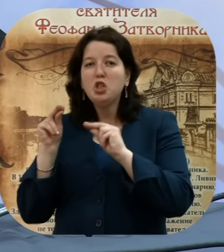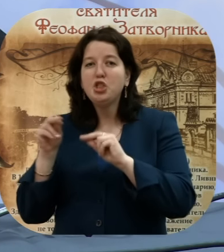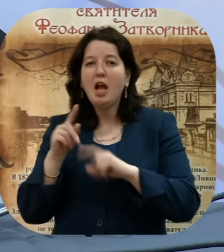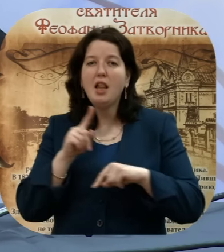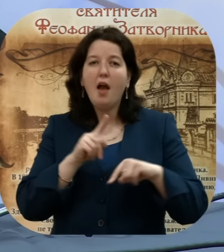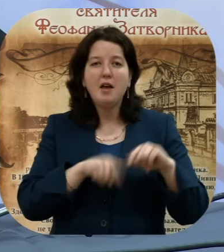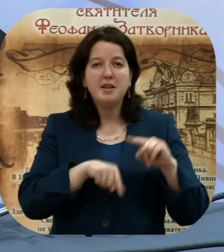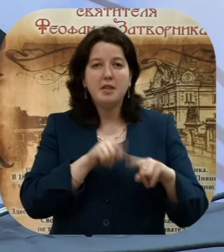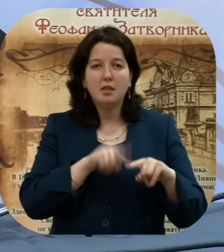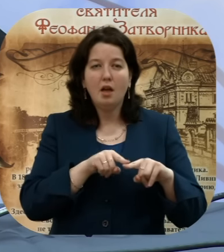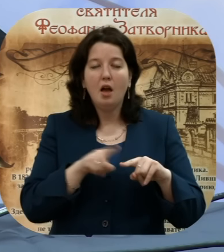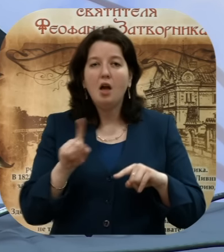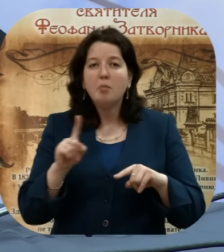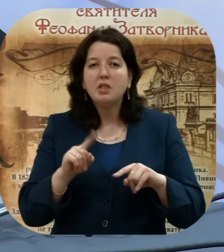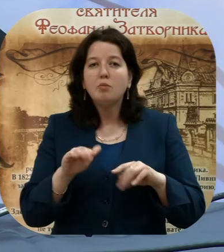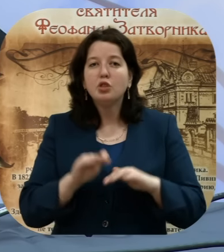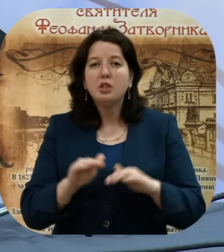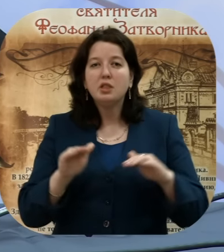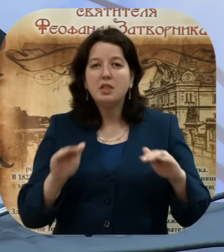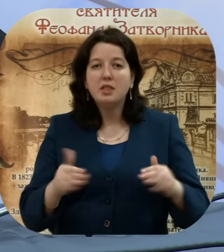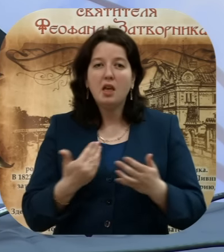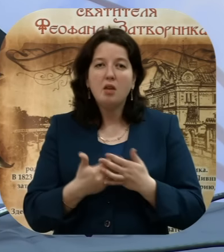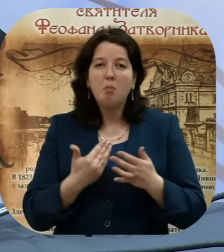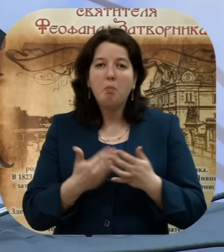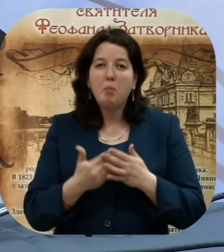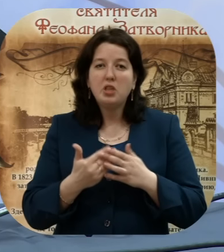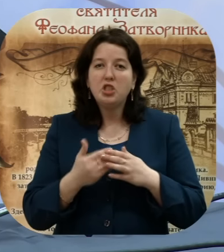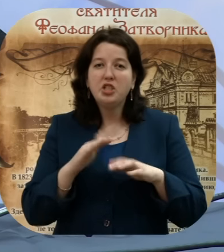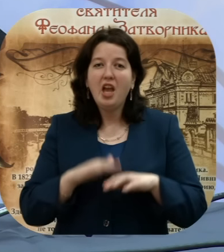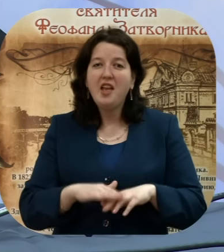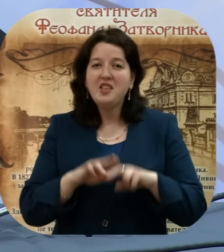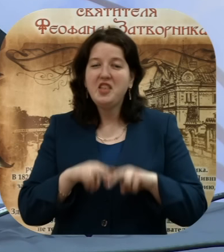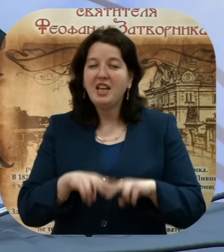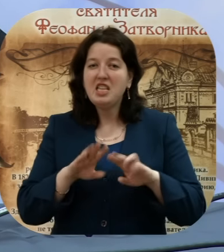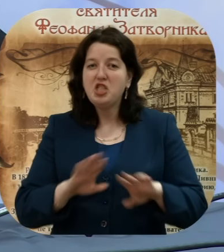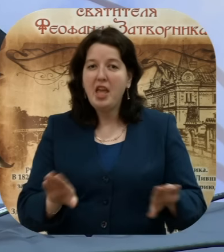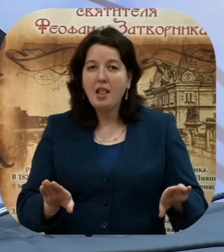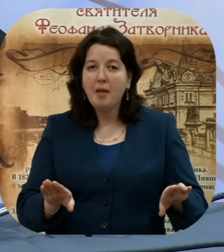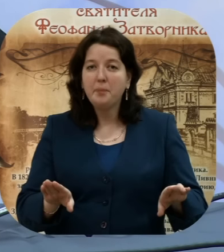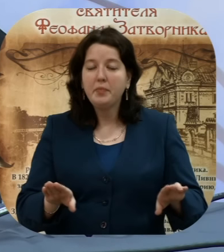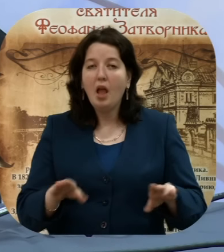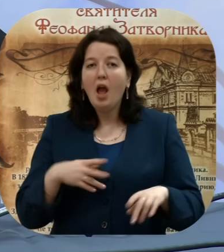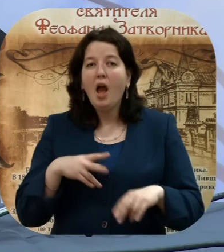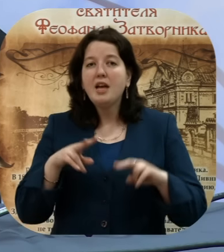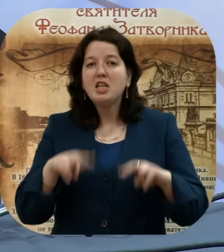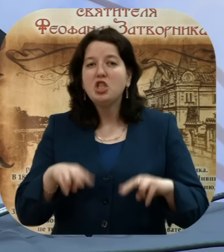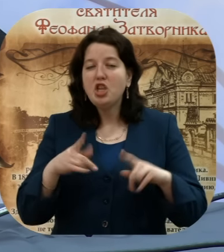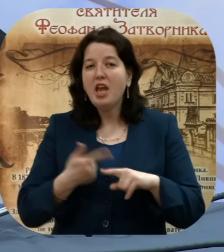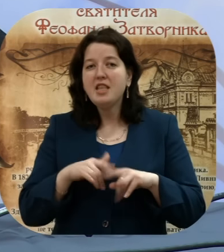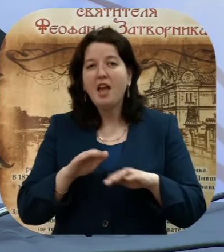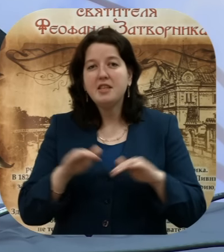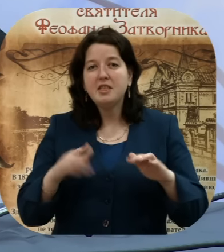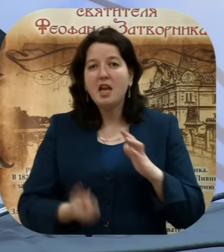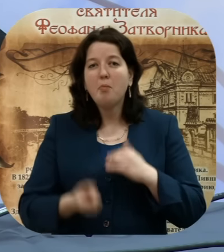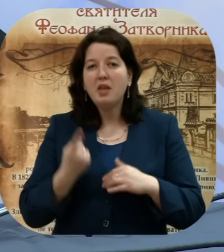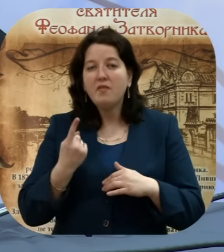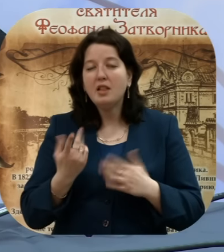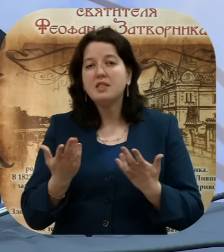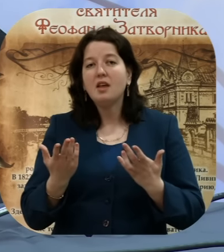что детей почти не крестили. Крещение детей вошло в практику гораздо позднее уже,